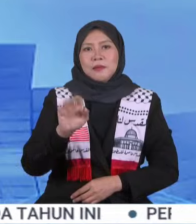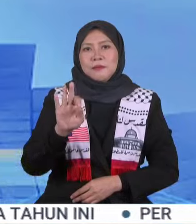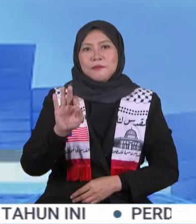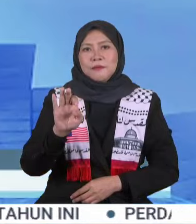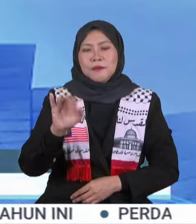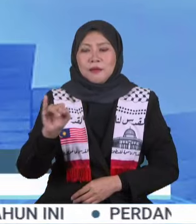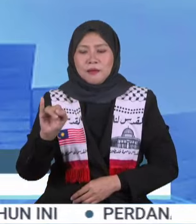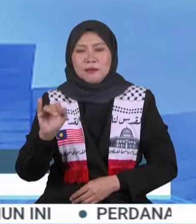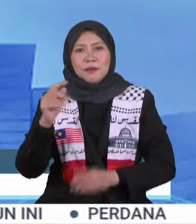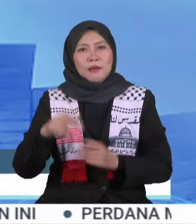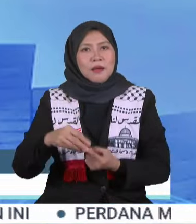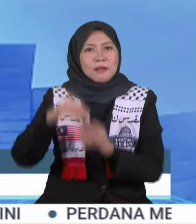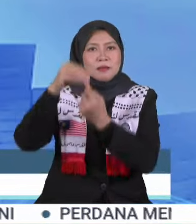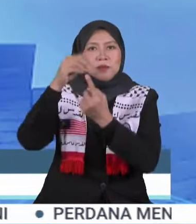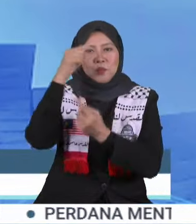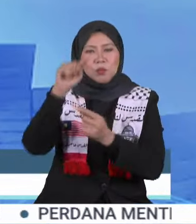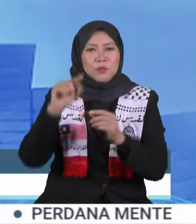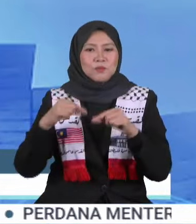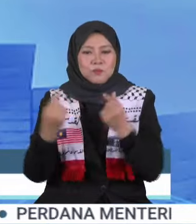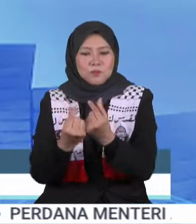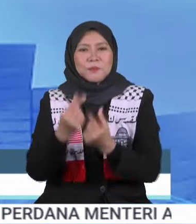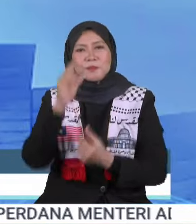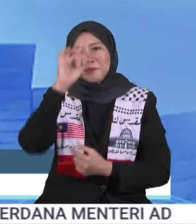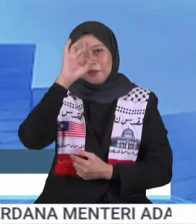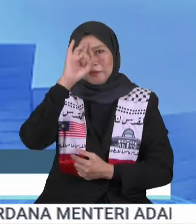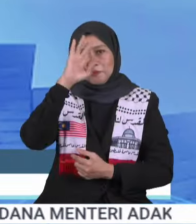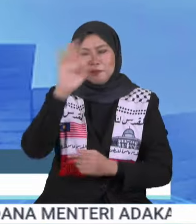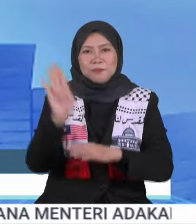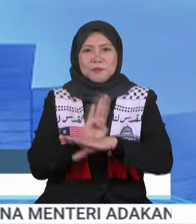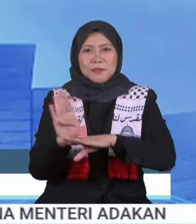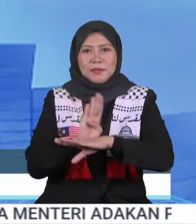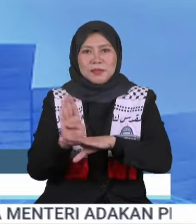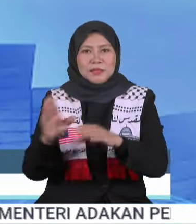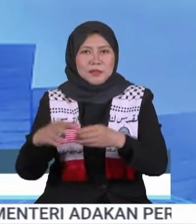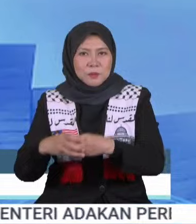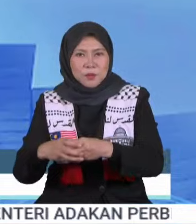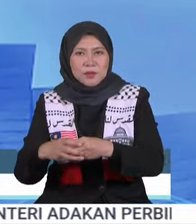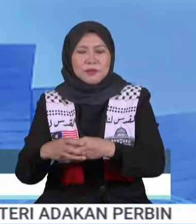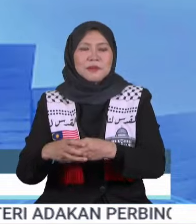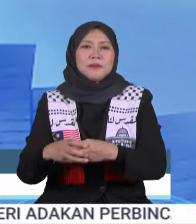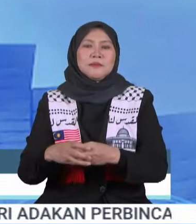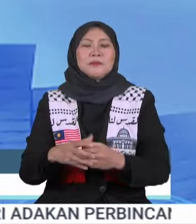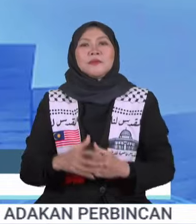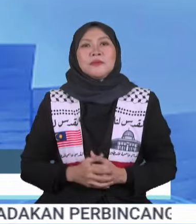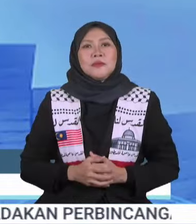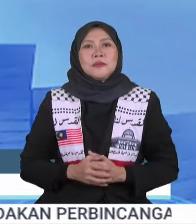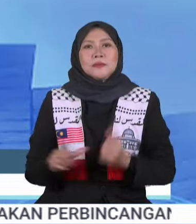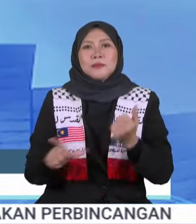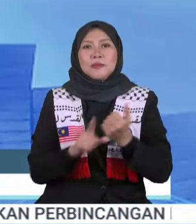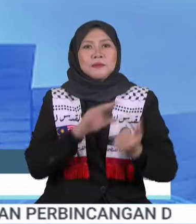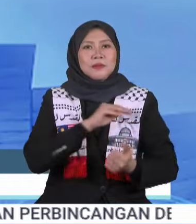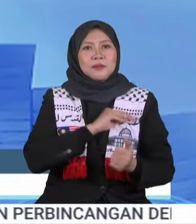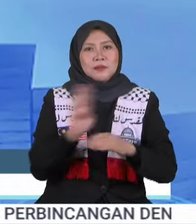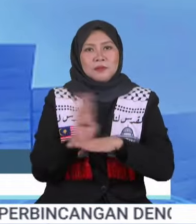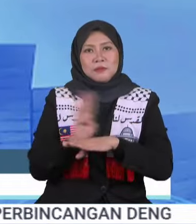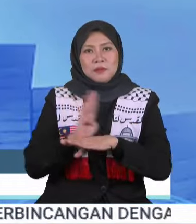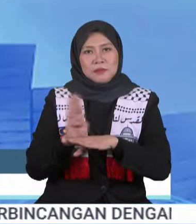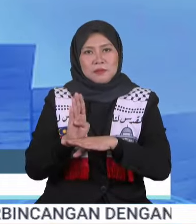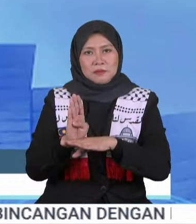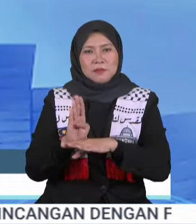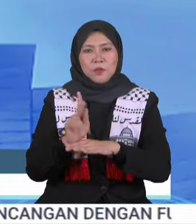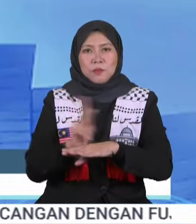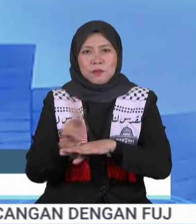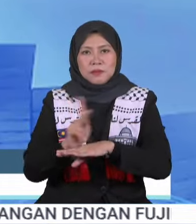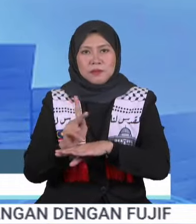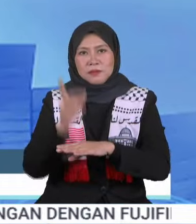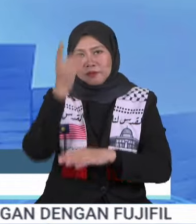I, khusus untuk usahawan India yang menjalankan perusahaan mikro, kecil dan sederhana. Timbalan Menteri Pembangunan Usahawan dan Koperasi